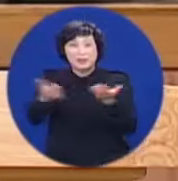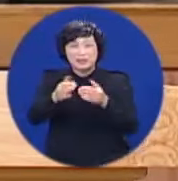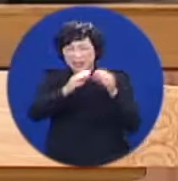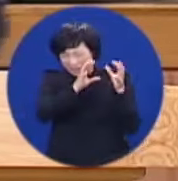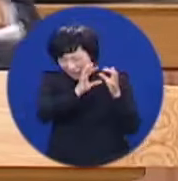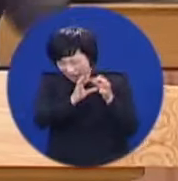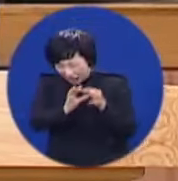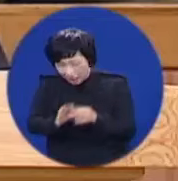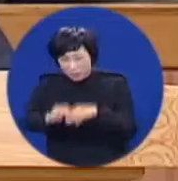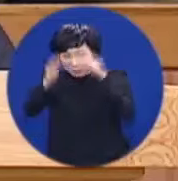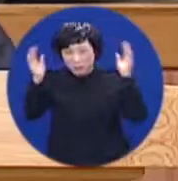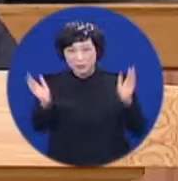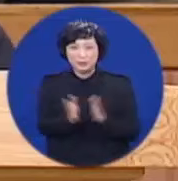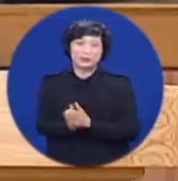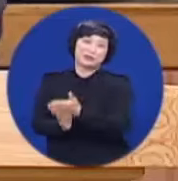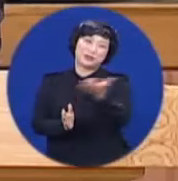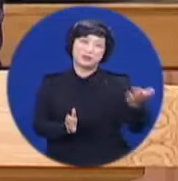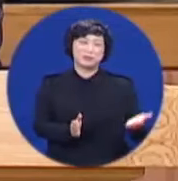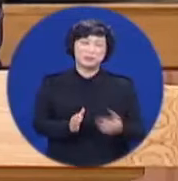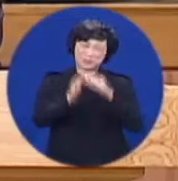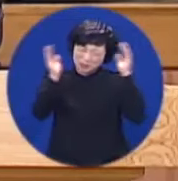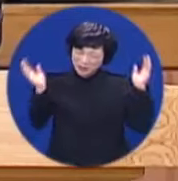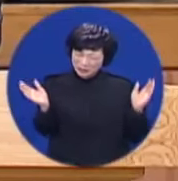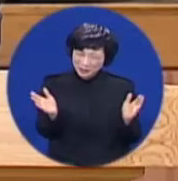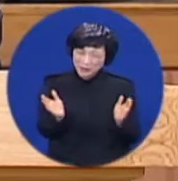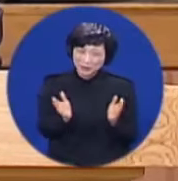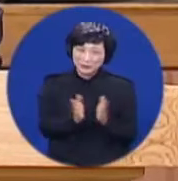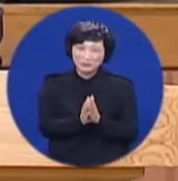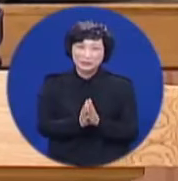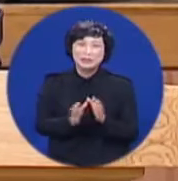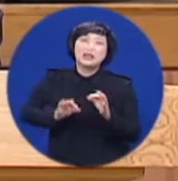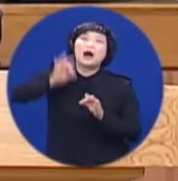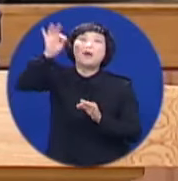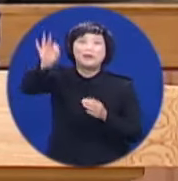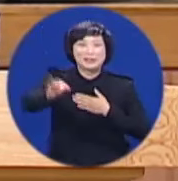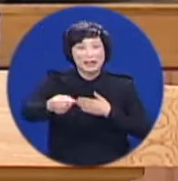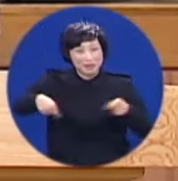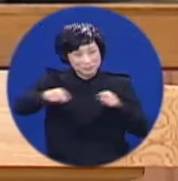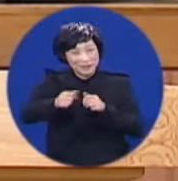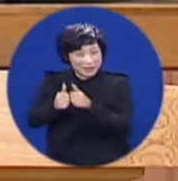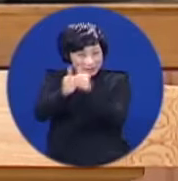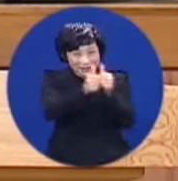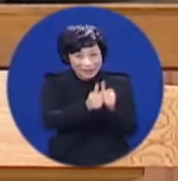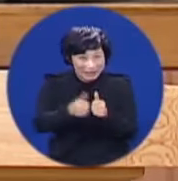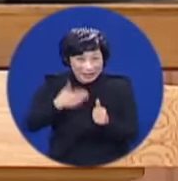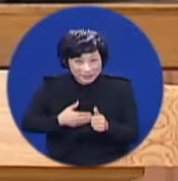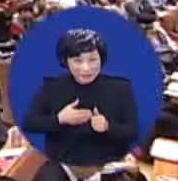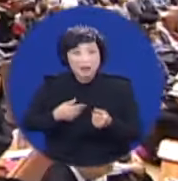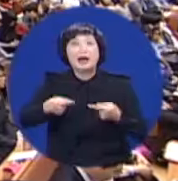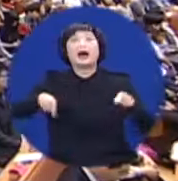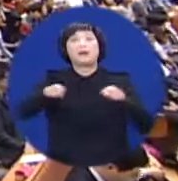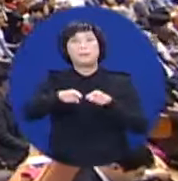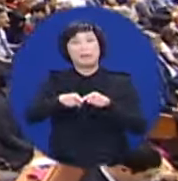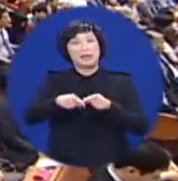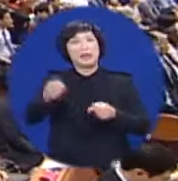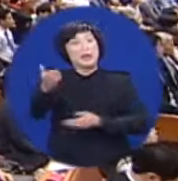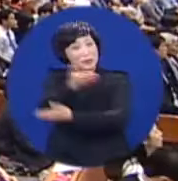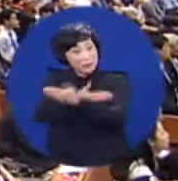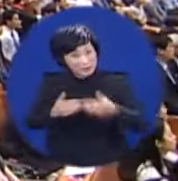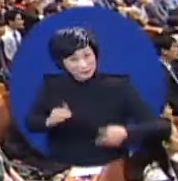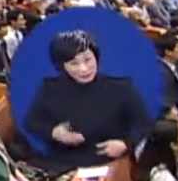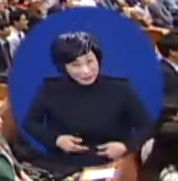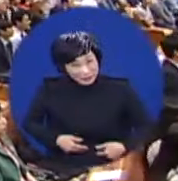통일된 모든 것을 모조리 다 영원토록 나와 너와 함께 가지고 공유하자.